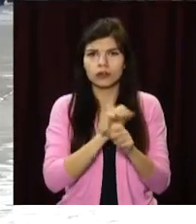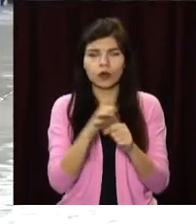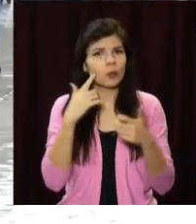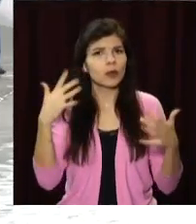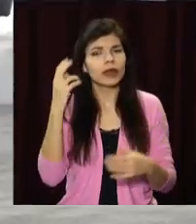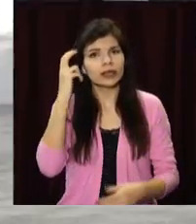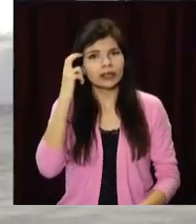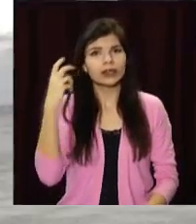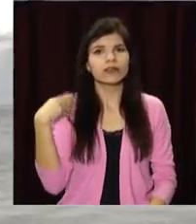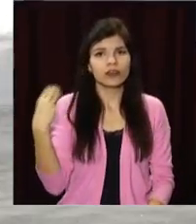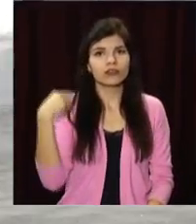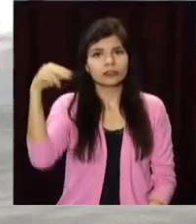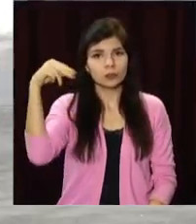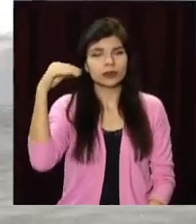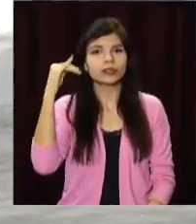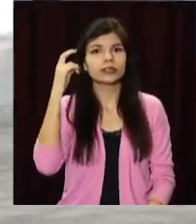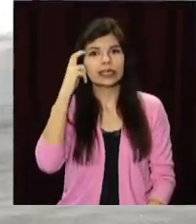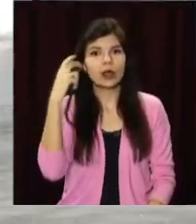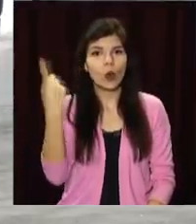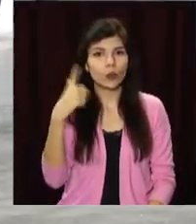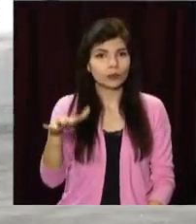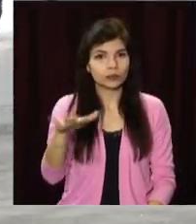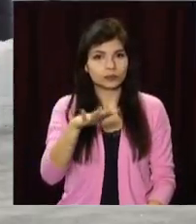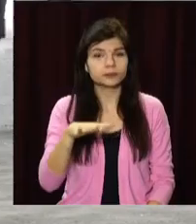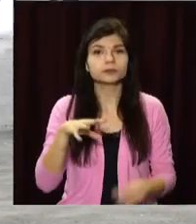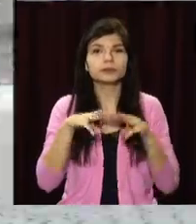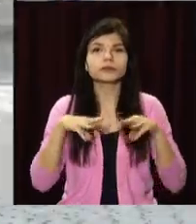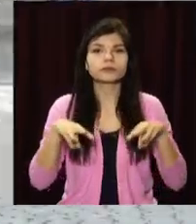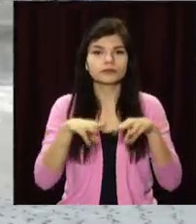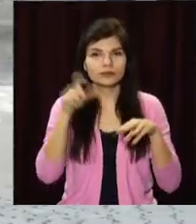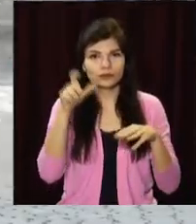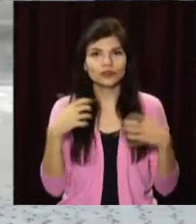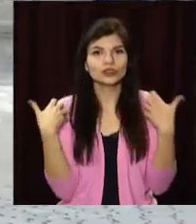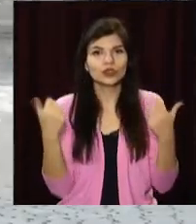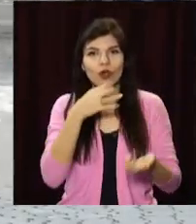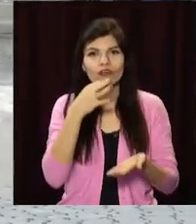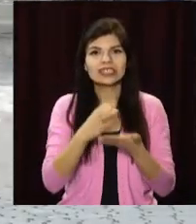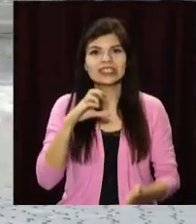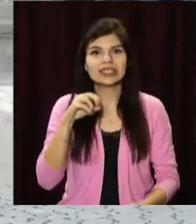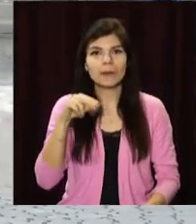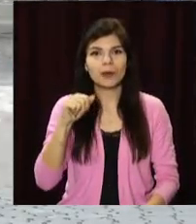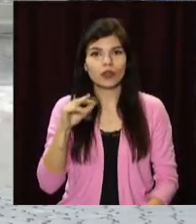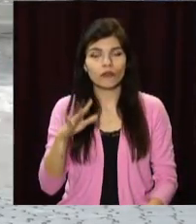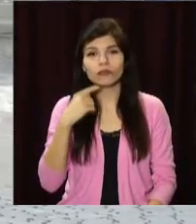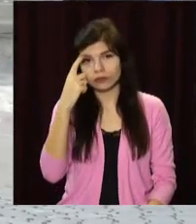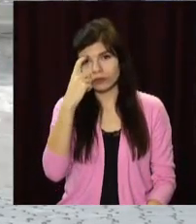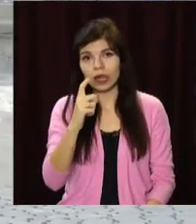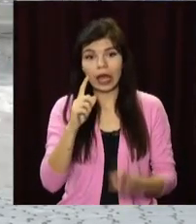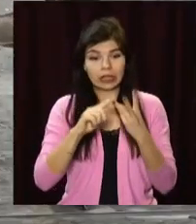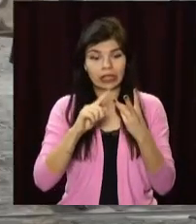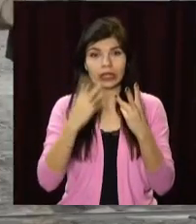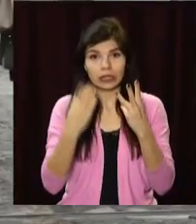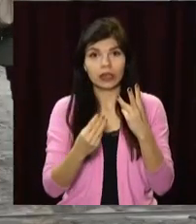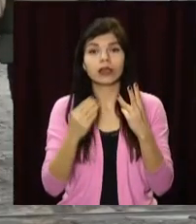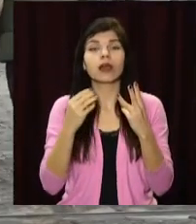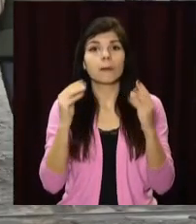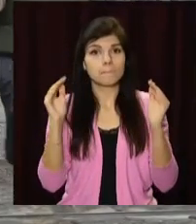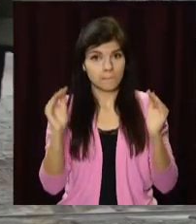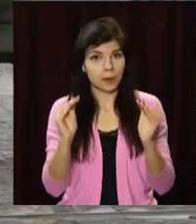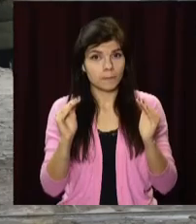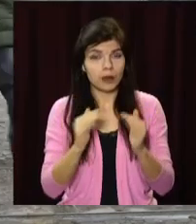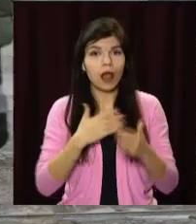у столиці, Львівській, Запорізькій та Київській областях. Міністр охорони здоров'я Максим Степанов зазначив, що в країні третій день поспіль